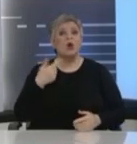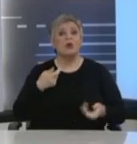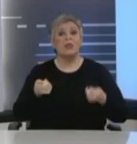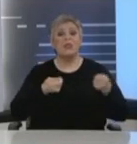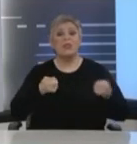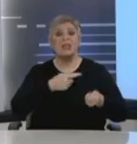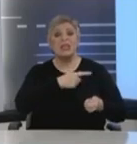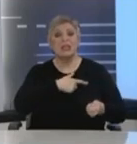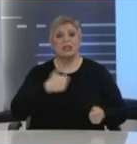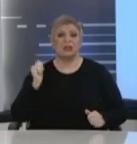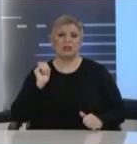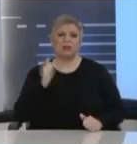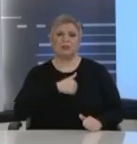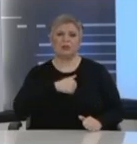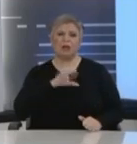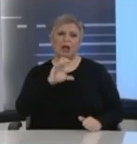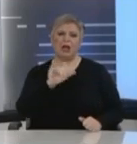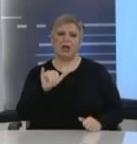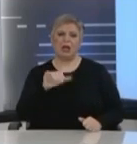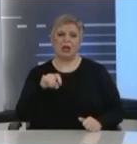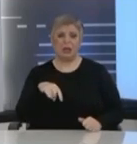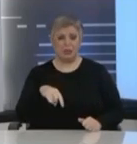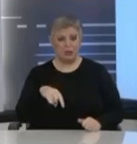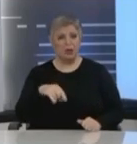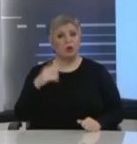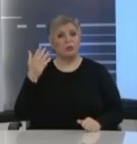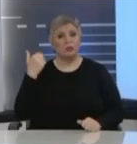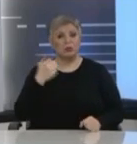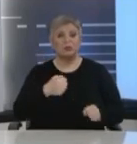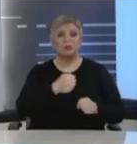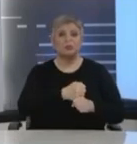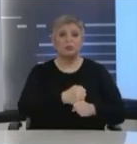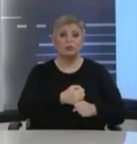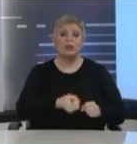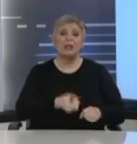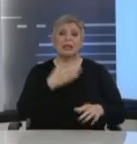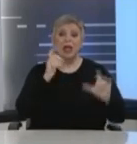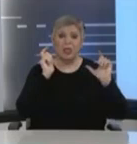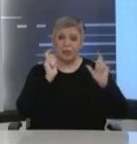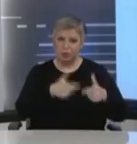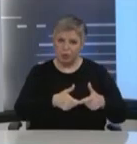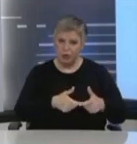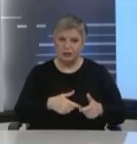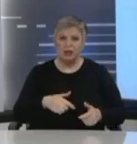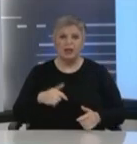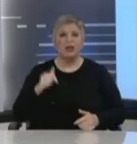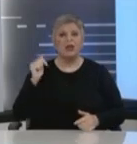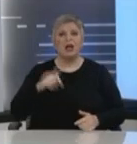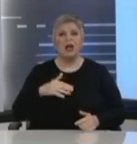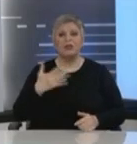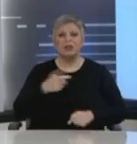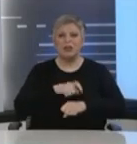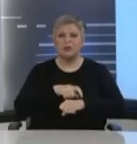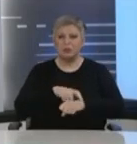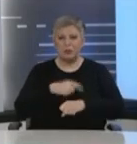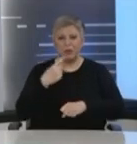Δημοκρατίας, επί κυβερνήσεως Νέας Δημοκρατίας, και βεβαίως οι θύλακές του στην δικαιοσύνη, είναι αυτοί που σήμερα κινούν τα